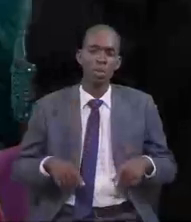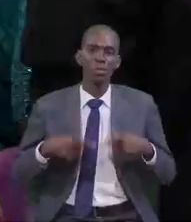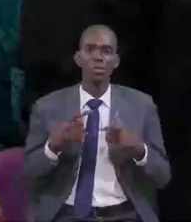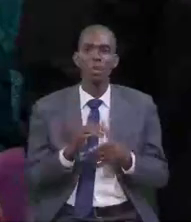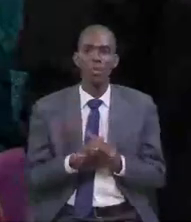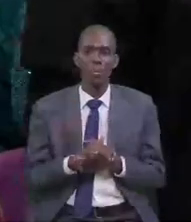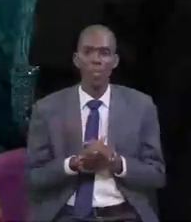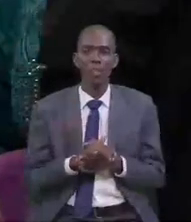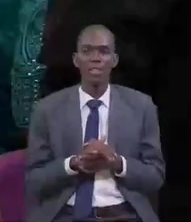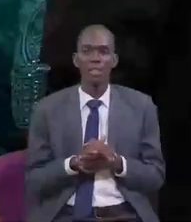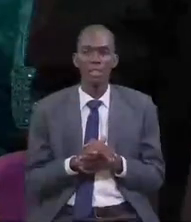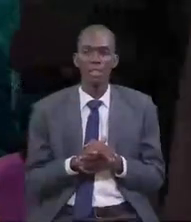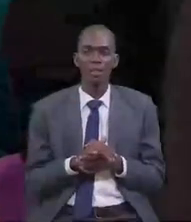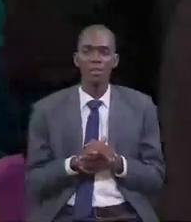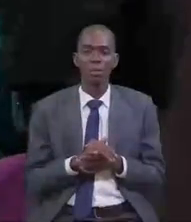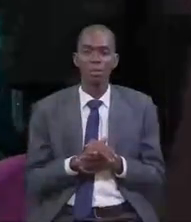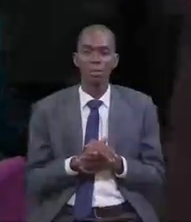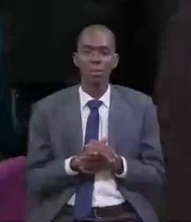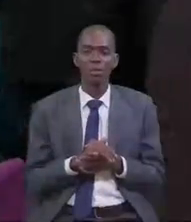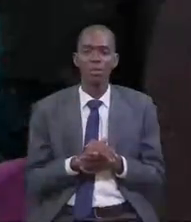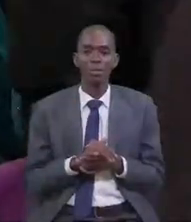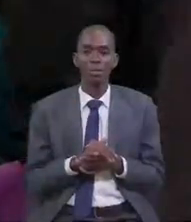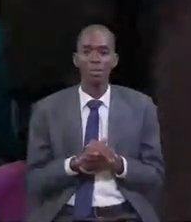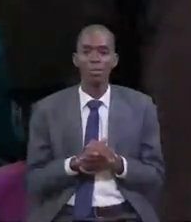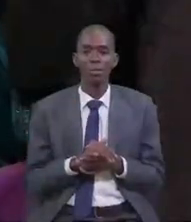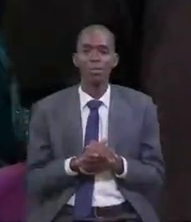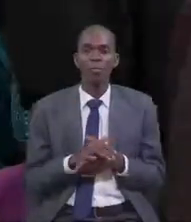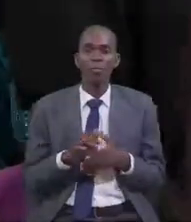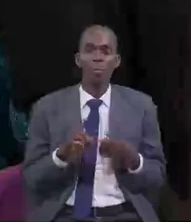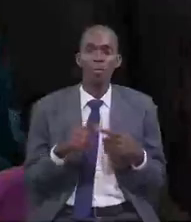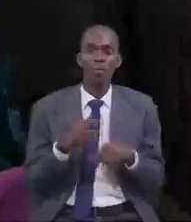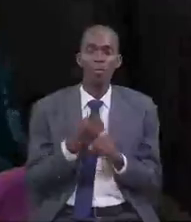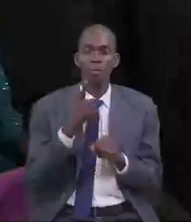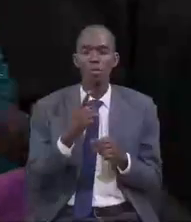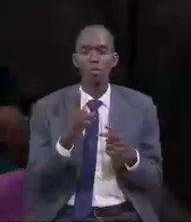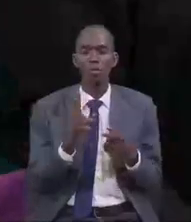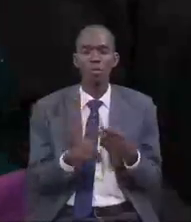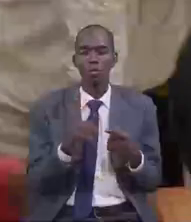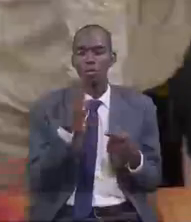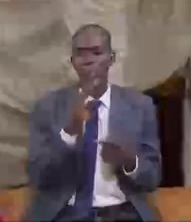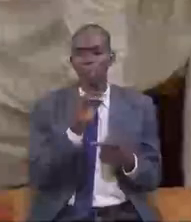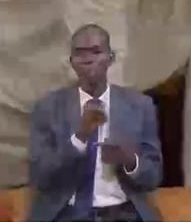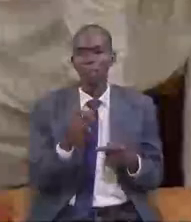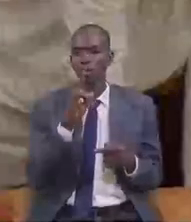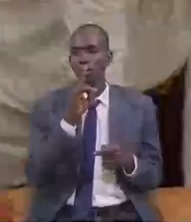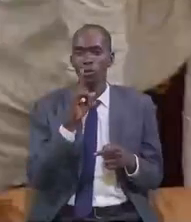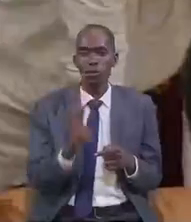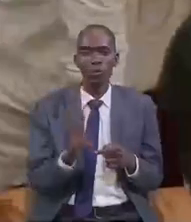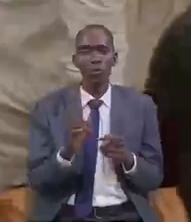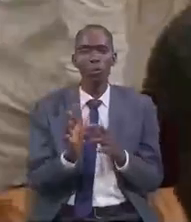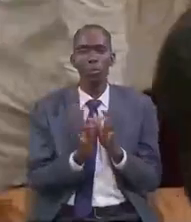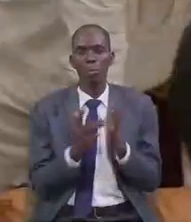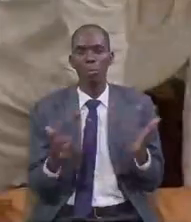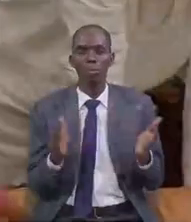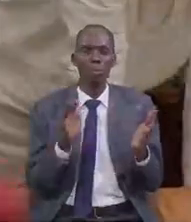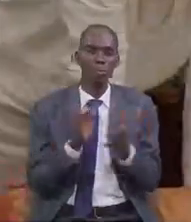à mener une vie qui soit digne d'un chrétien qui croit réellement à la Bible.